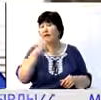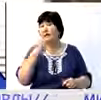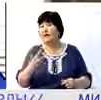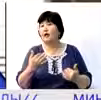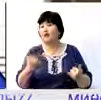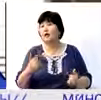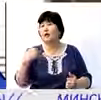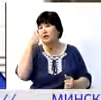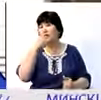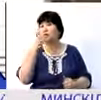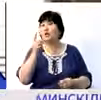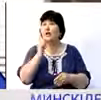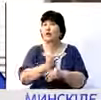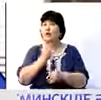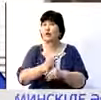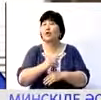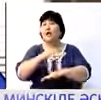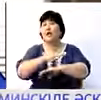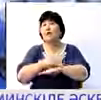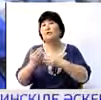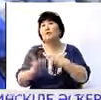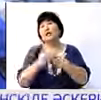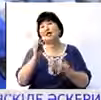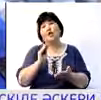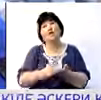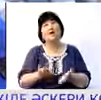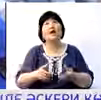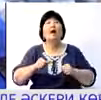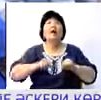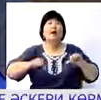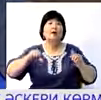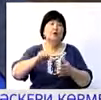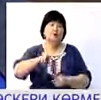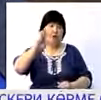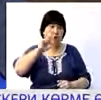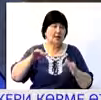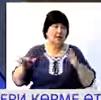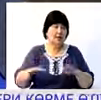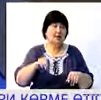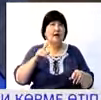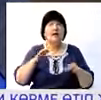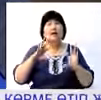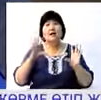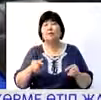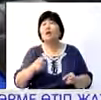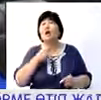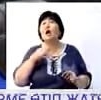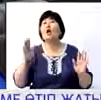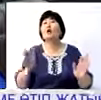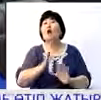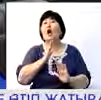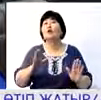биылғы жылы 3 ескерту тәртіптік шарасы белгіленді. Комиссия мүшелері мемлекеттік шараларда гимнді жанды дауыста орындау